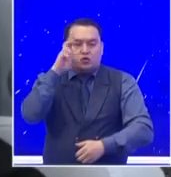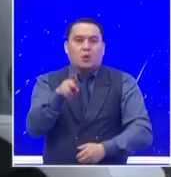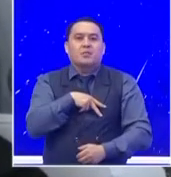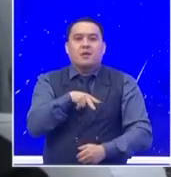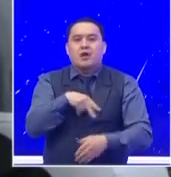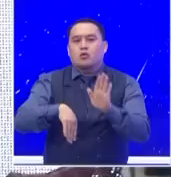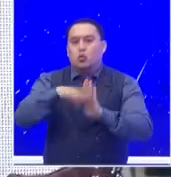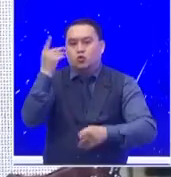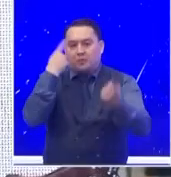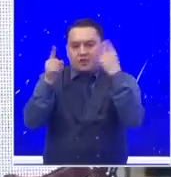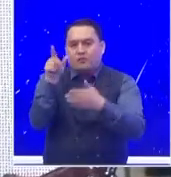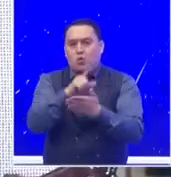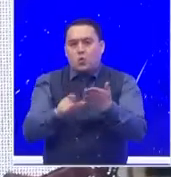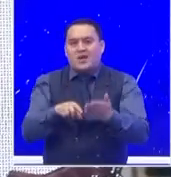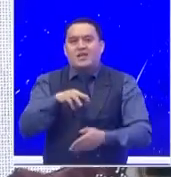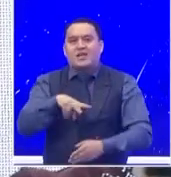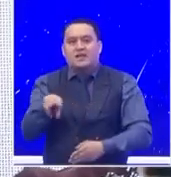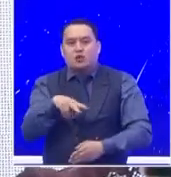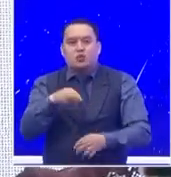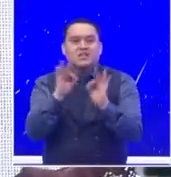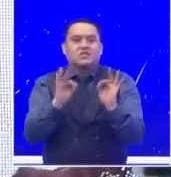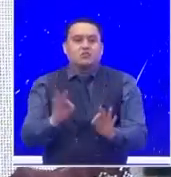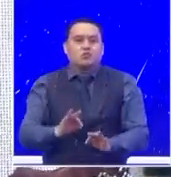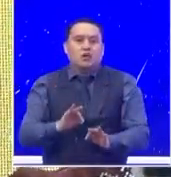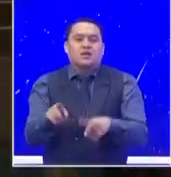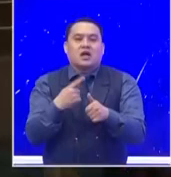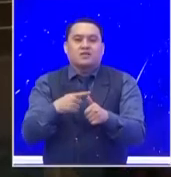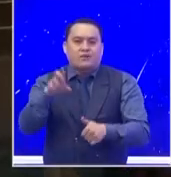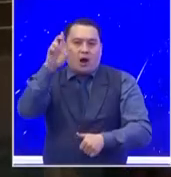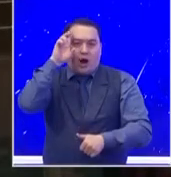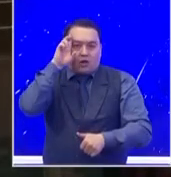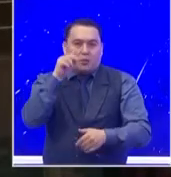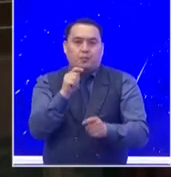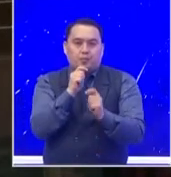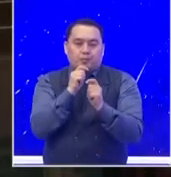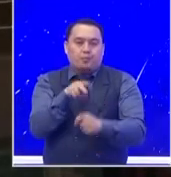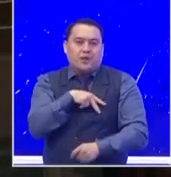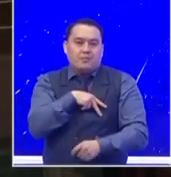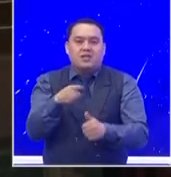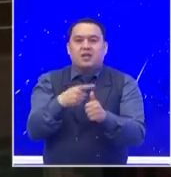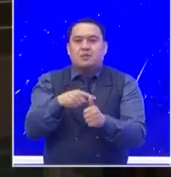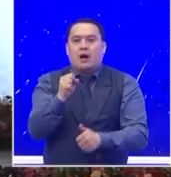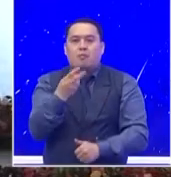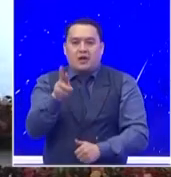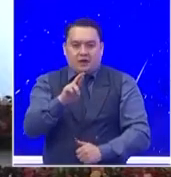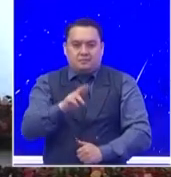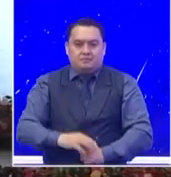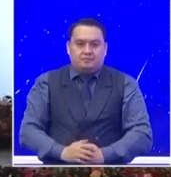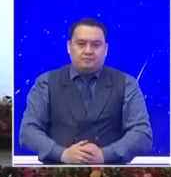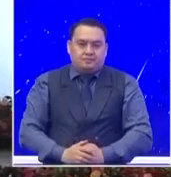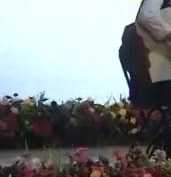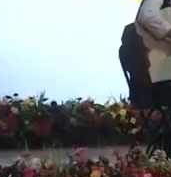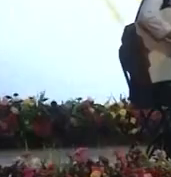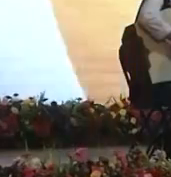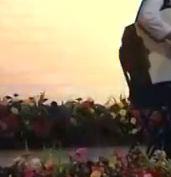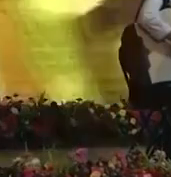за лучшие произведения в области литературы и искусства теперь будет называться «Государственная премия имени Абая». Аделя Кжаркенова, Ерболат